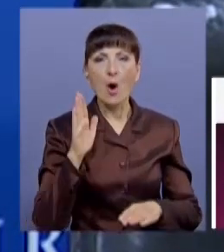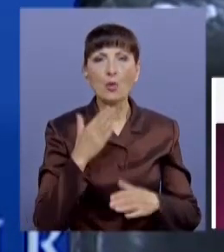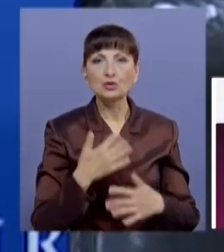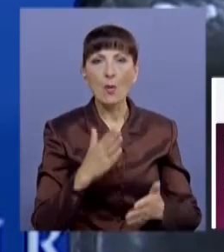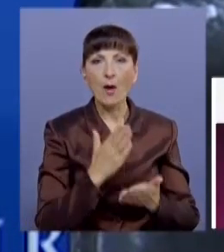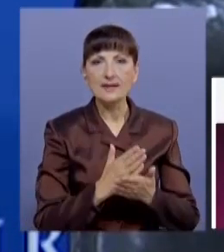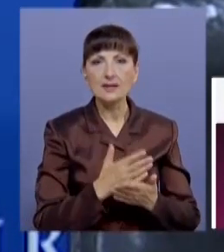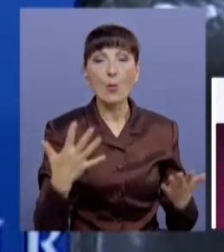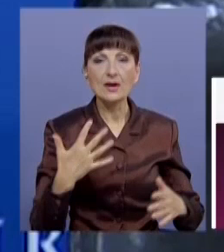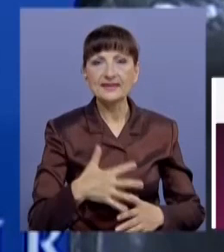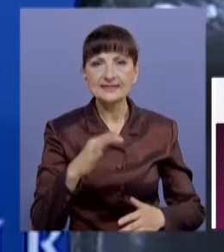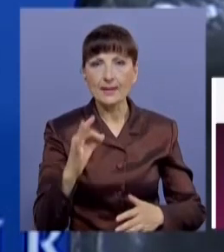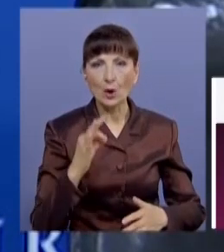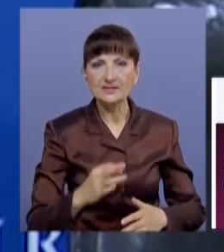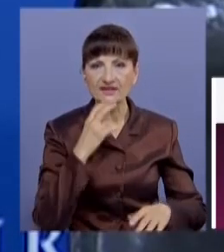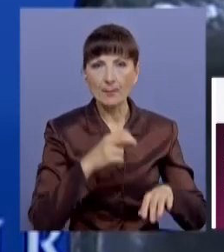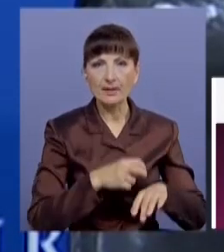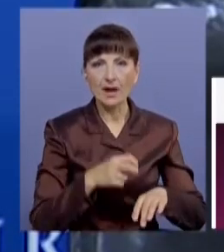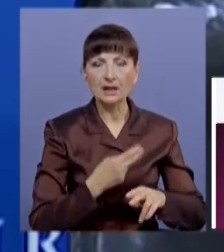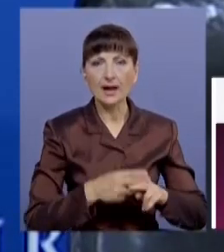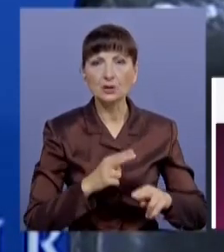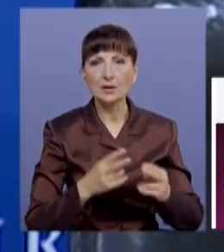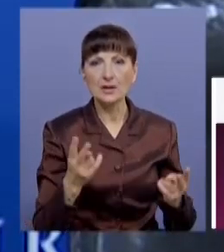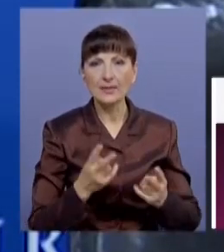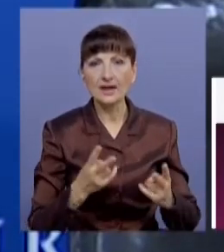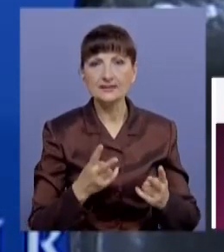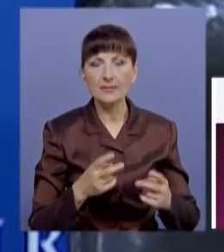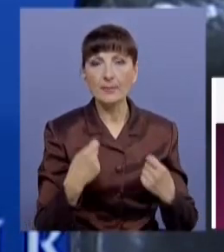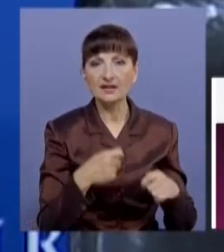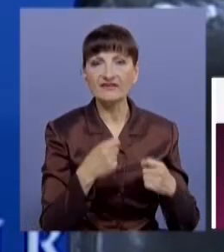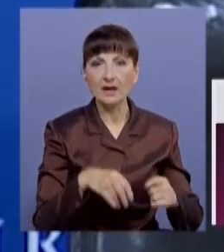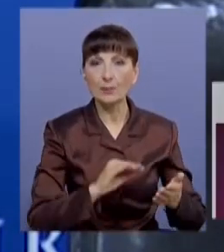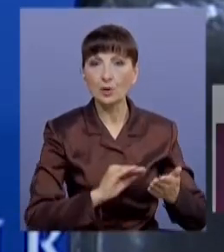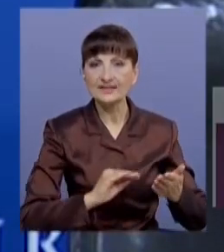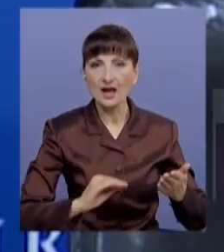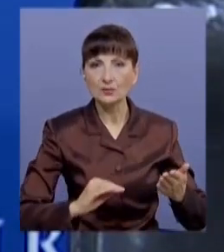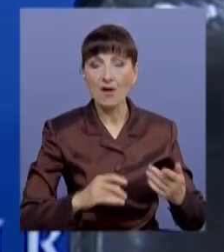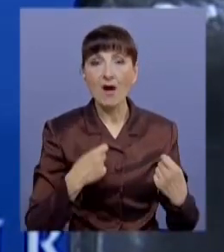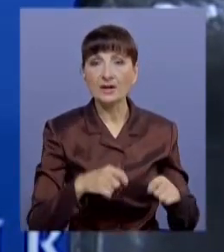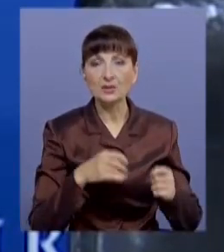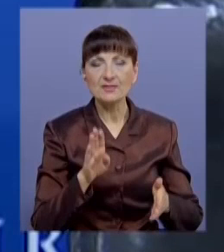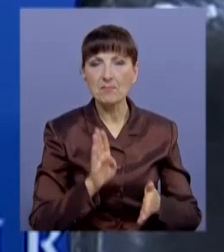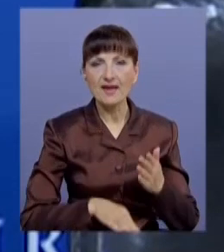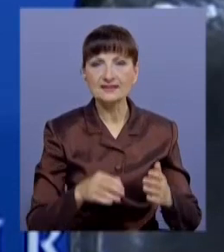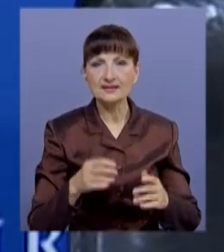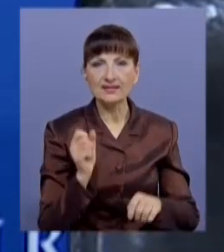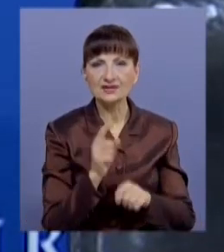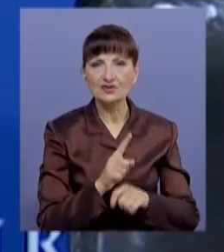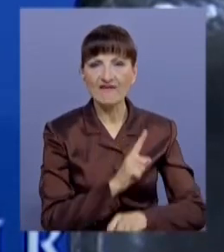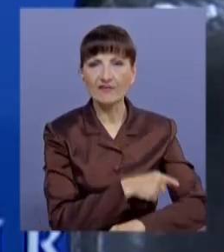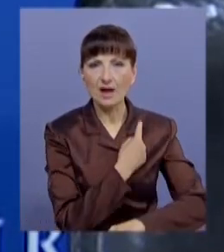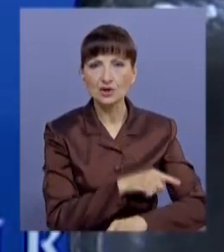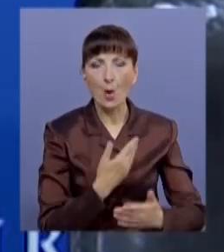что более 50 процентов препаратов которые необходимо отпускать по рецепту отпускается без назначения врача и